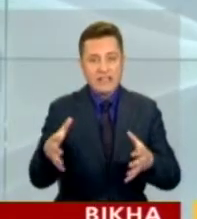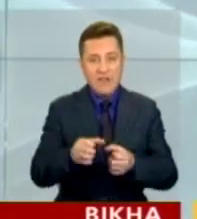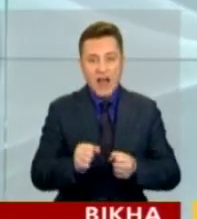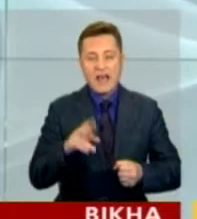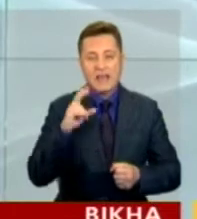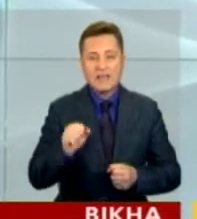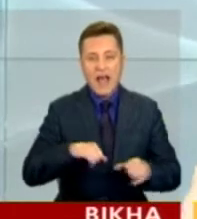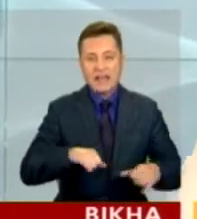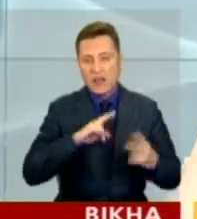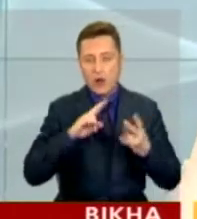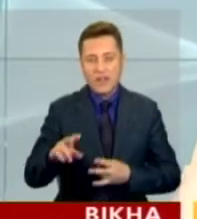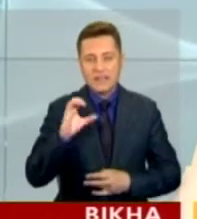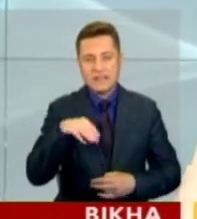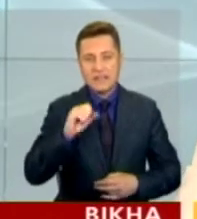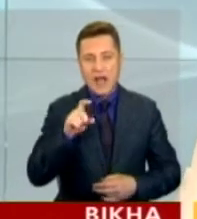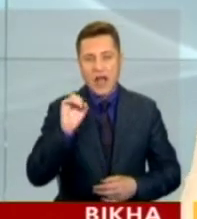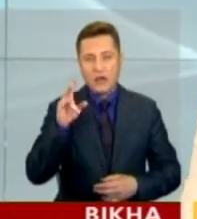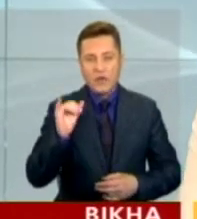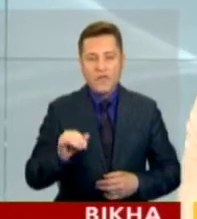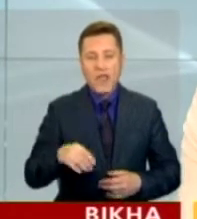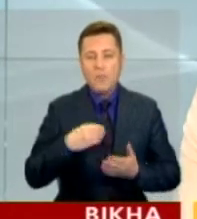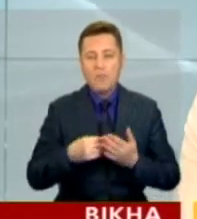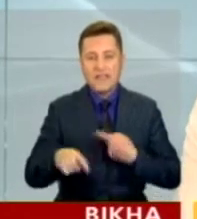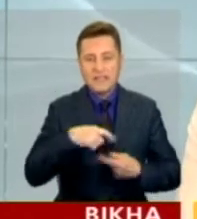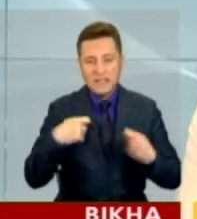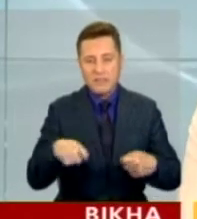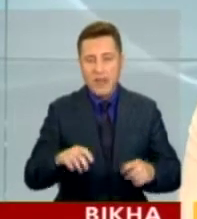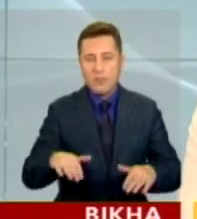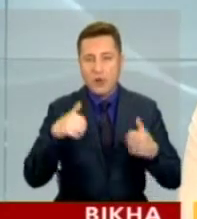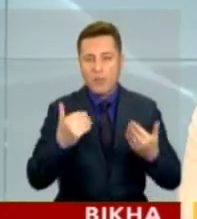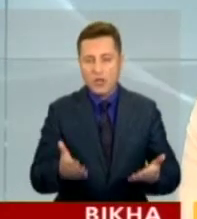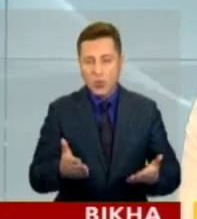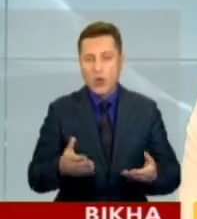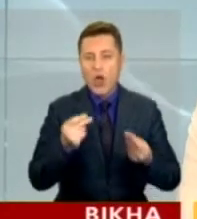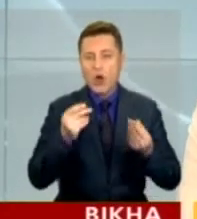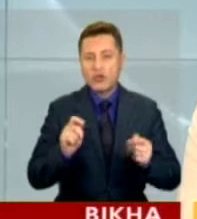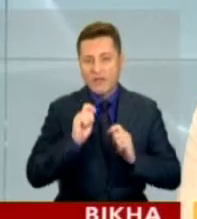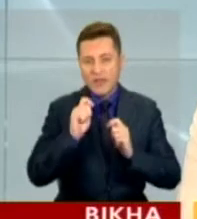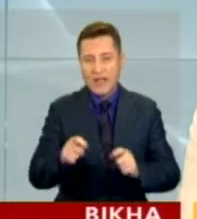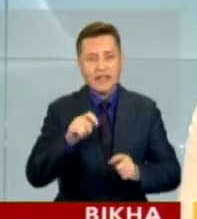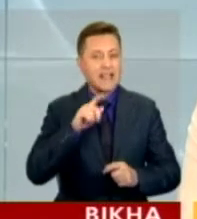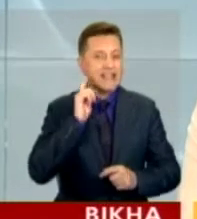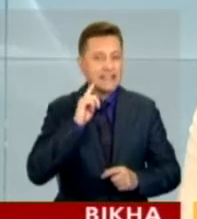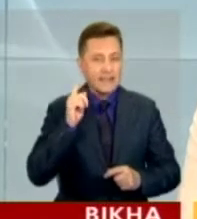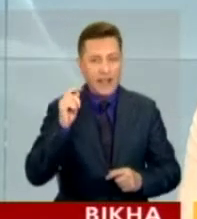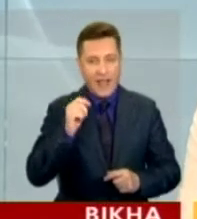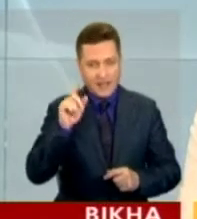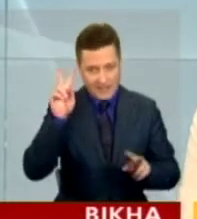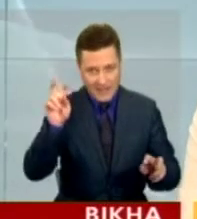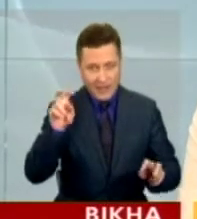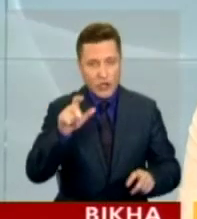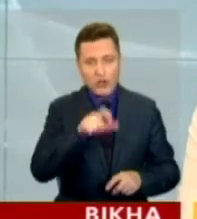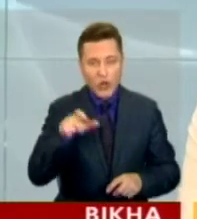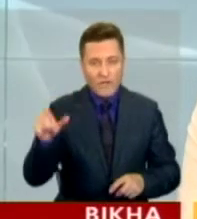терористів. У Стаханові бізнесмен слідом за Коломойським пропонує грошову винагороду за зелених чоловічків і відібрану в